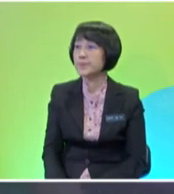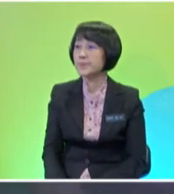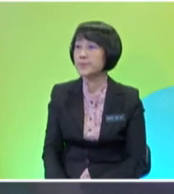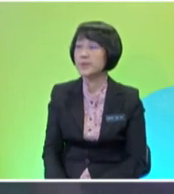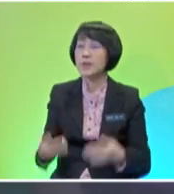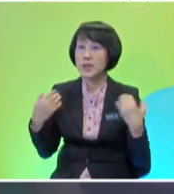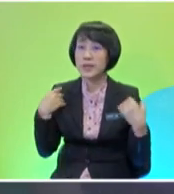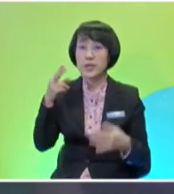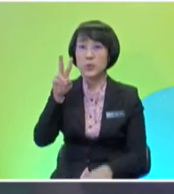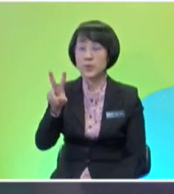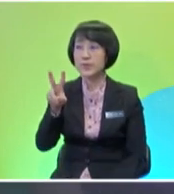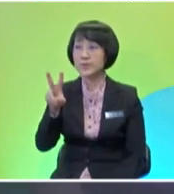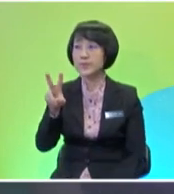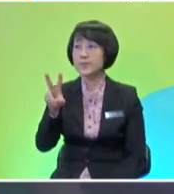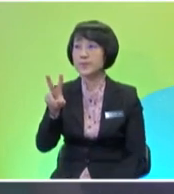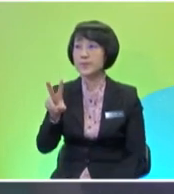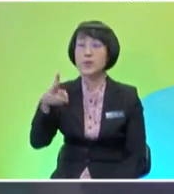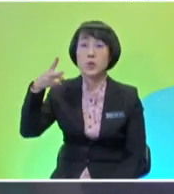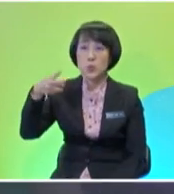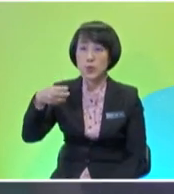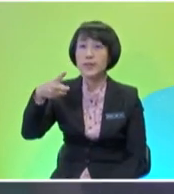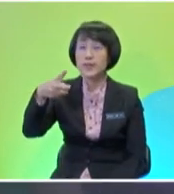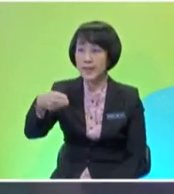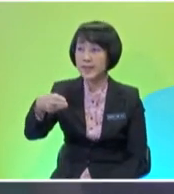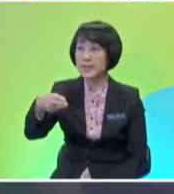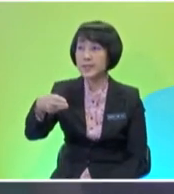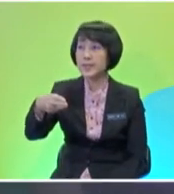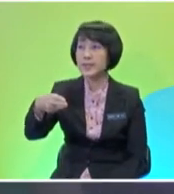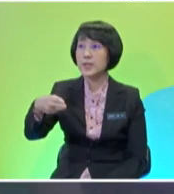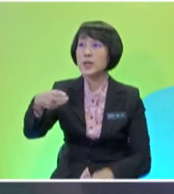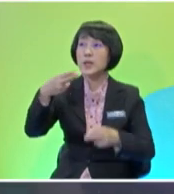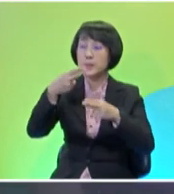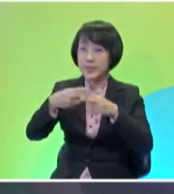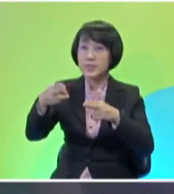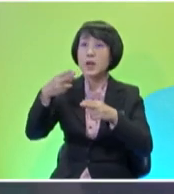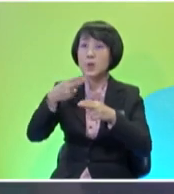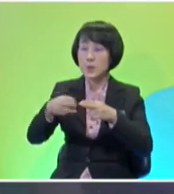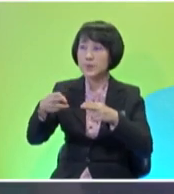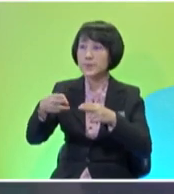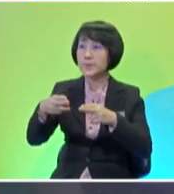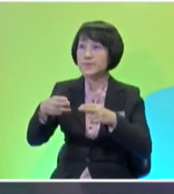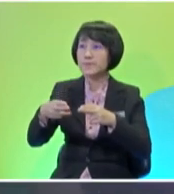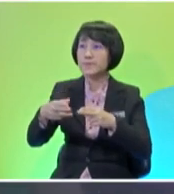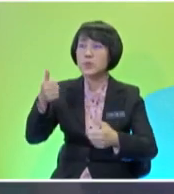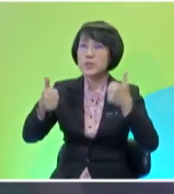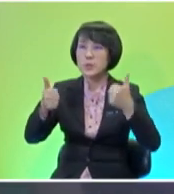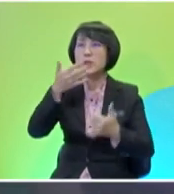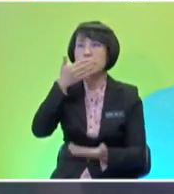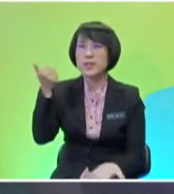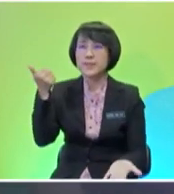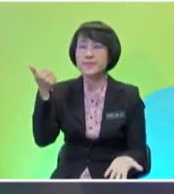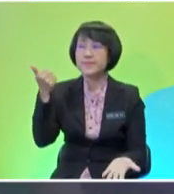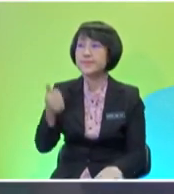dua. Okey, alatan yang kita boleh gunakan sama ada gunting serbaguna, okay, ataupun pisau boleh laras ni. Okey, yang mana lagi bagus cikgu? Pisau boleh laras.